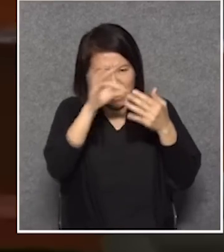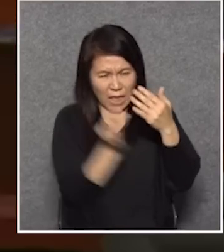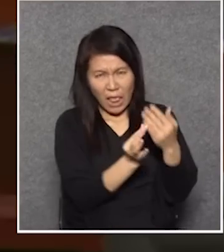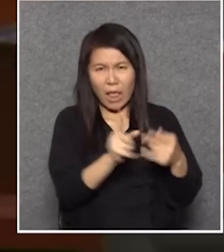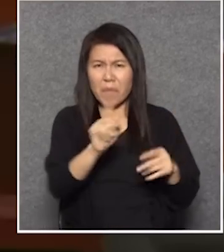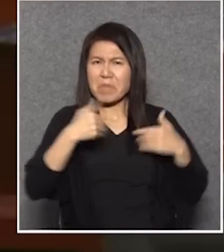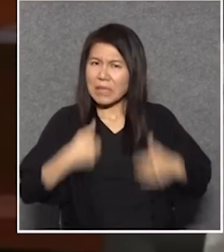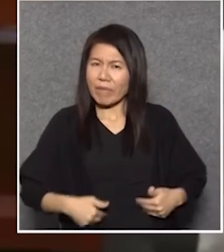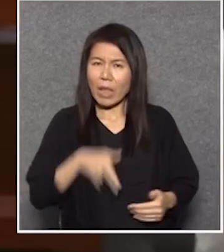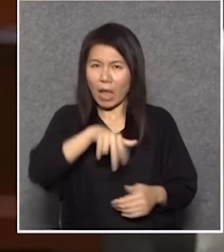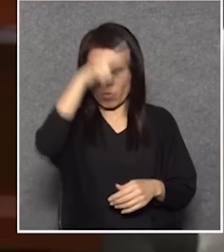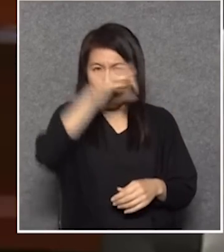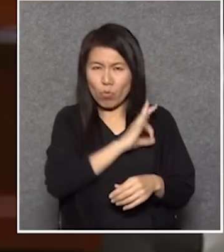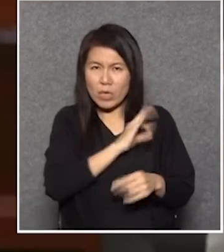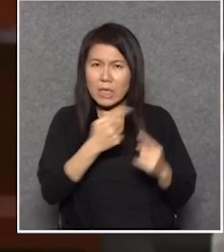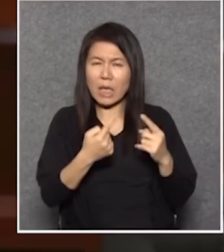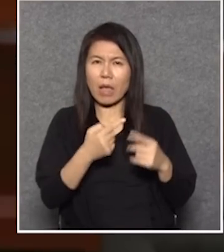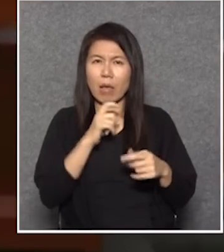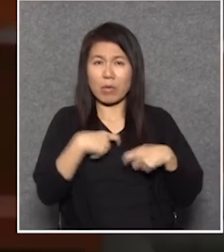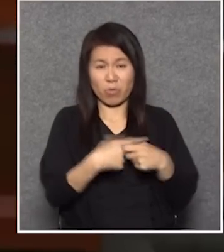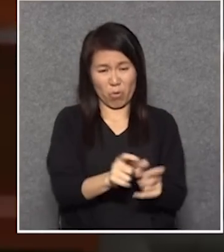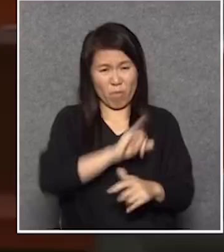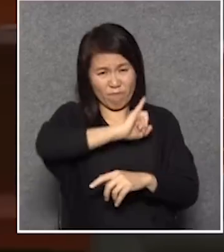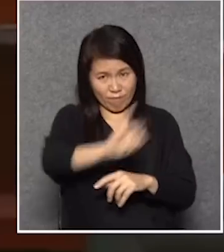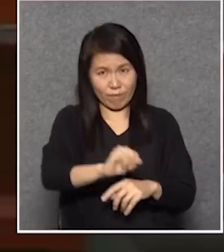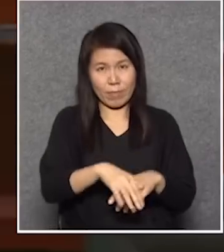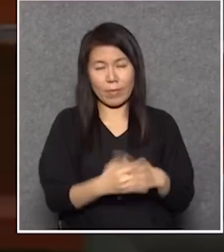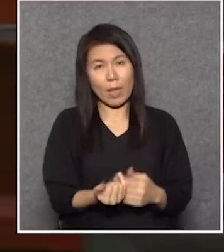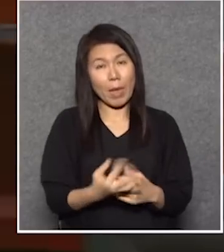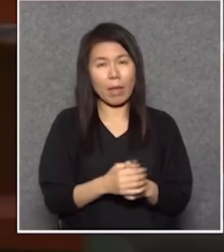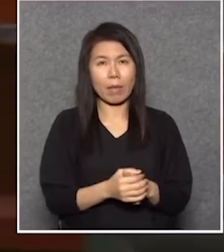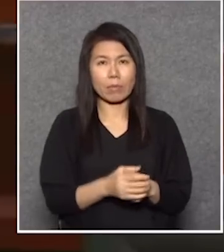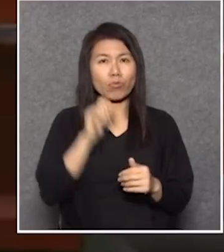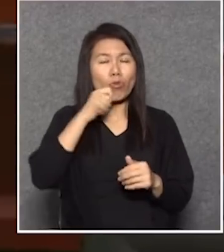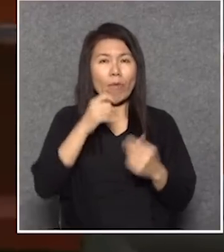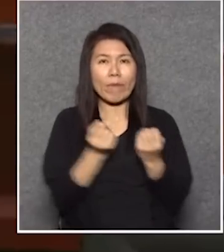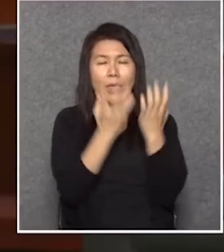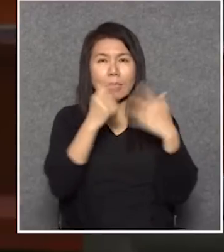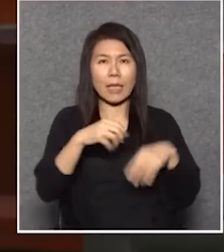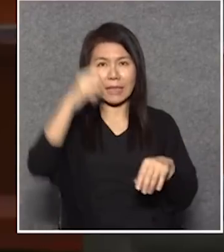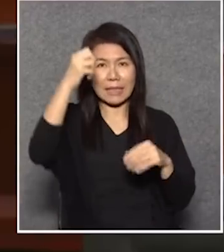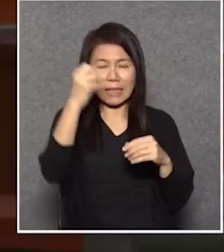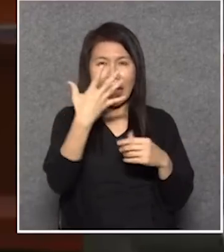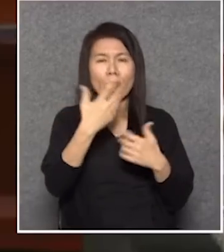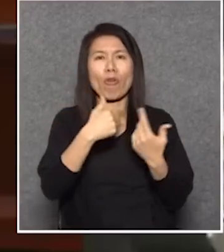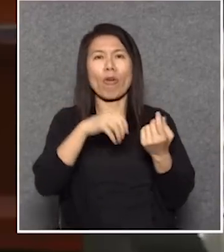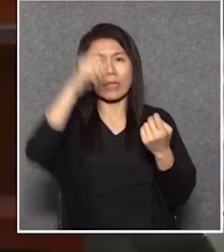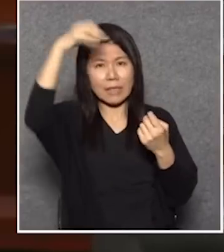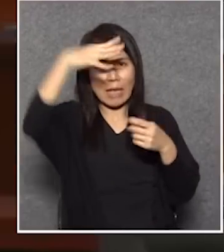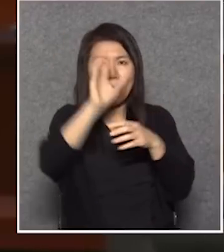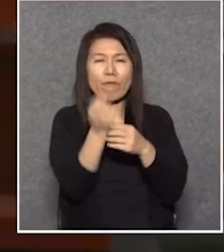做呢個行會嘅成員？咁咪人工啊更加唔應該俾佢啦，係咪？嗱，台灣發生呢個太陽花學運，佢又喺度講啦喎，係